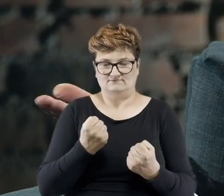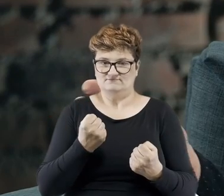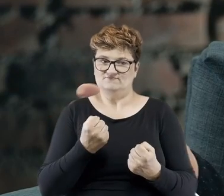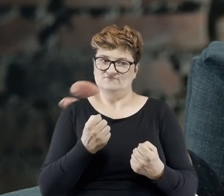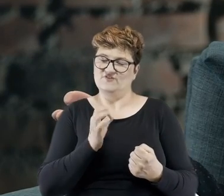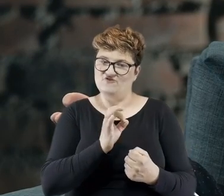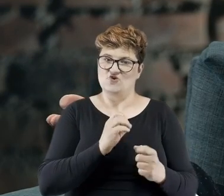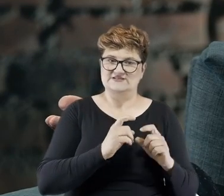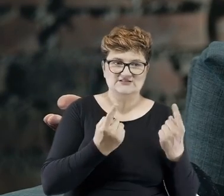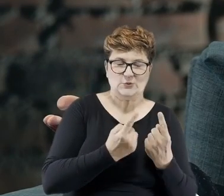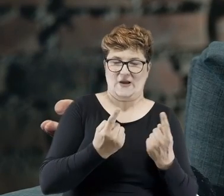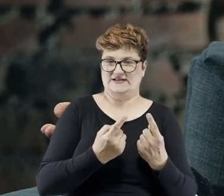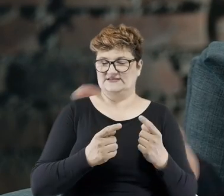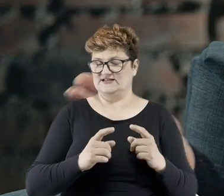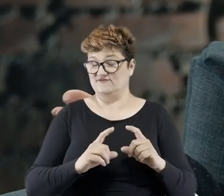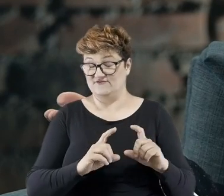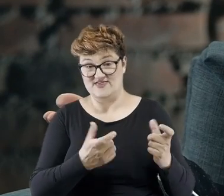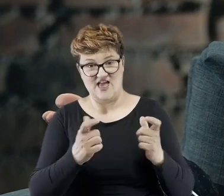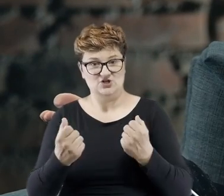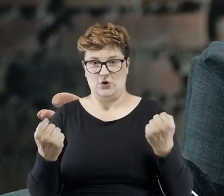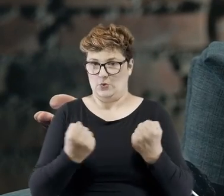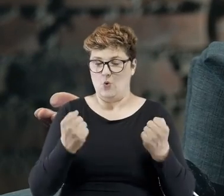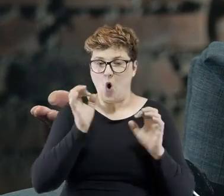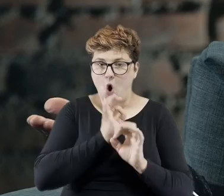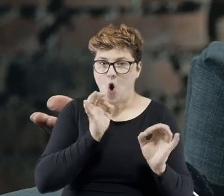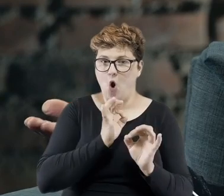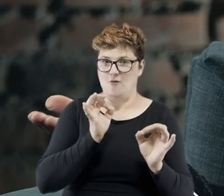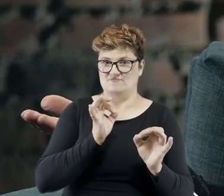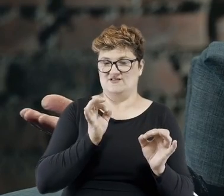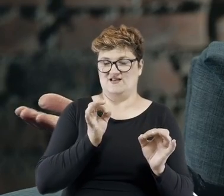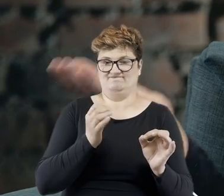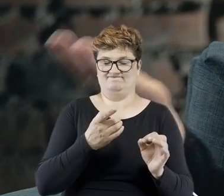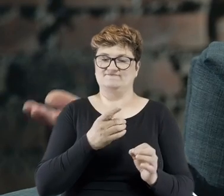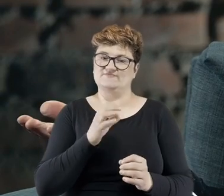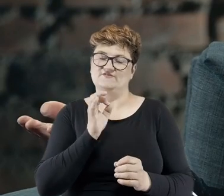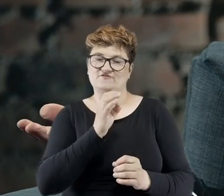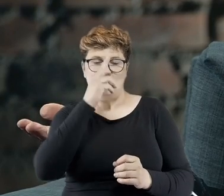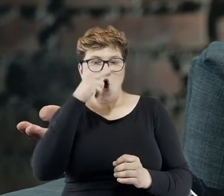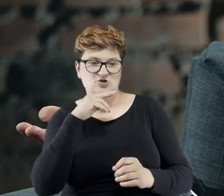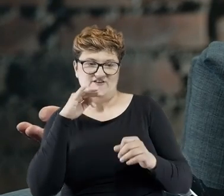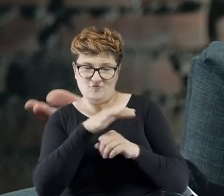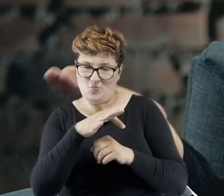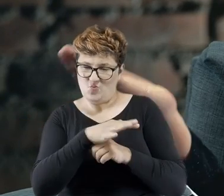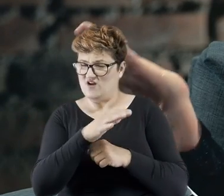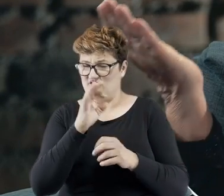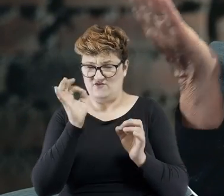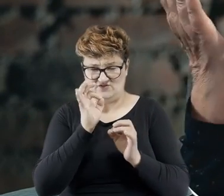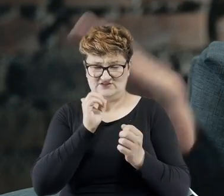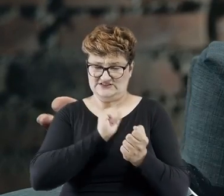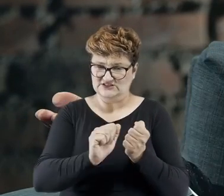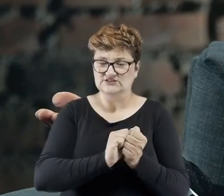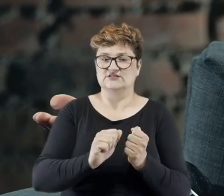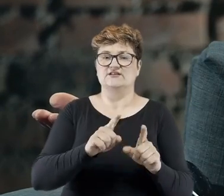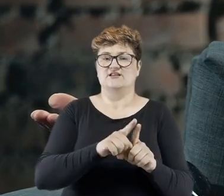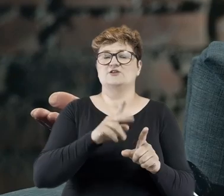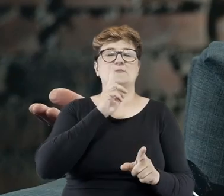jej szczególną biografię, taką bardzo jednak straszną, związaną z destrukcyjnym wpływem ojca, ale też